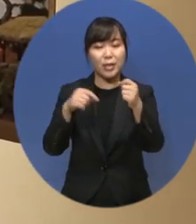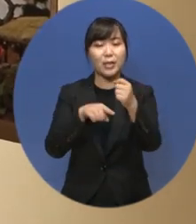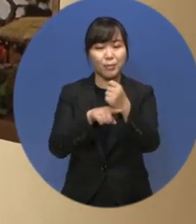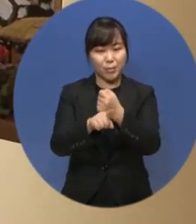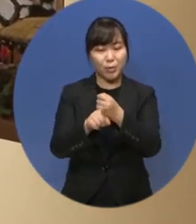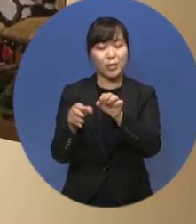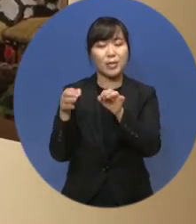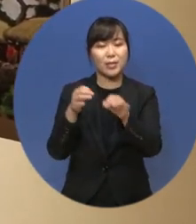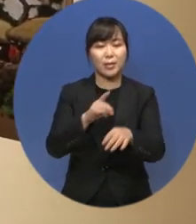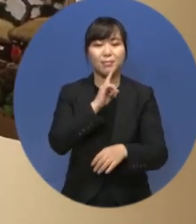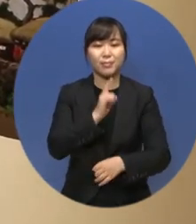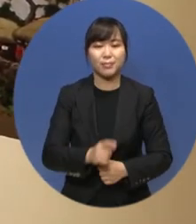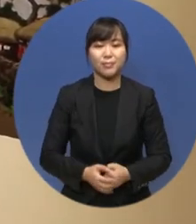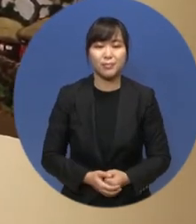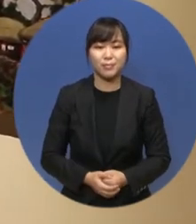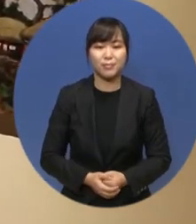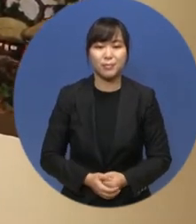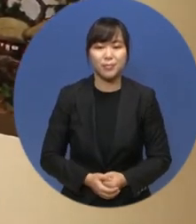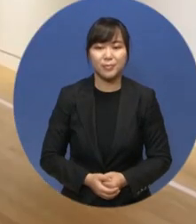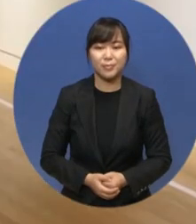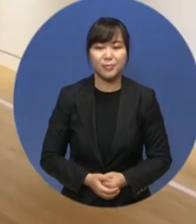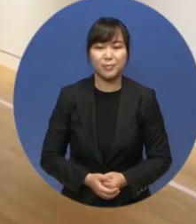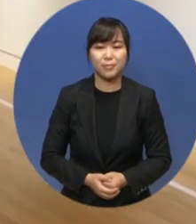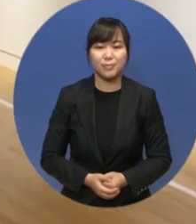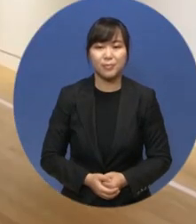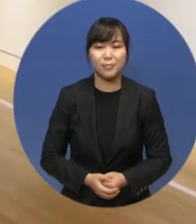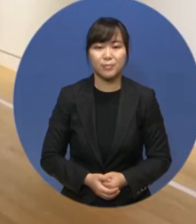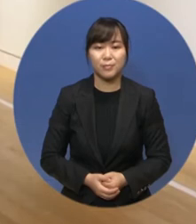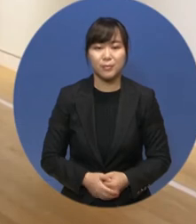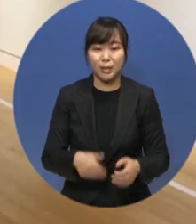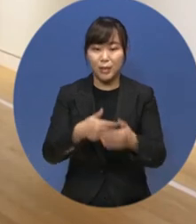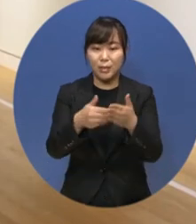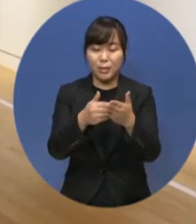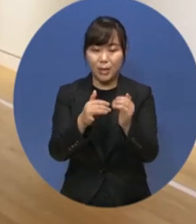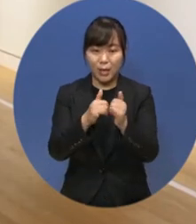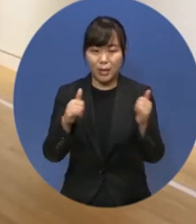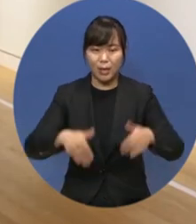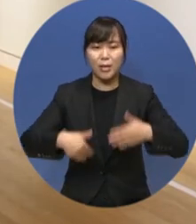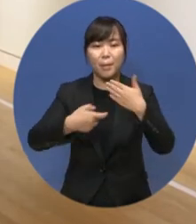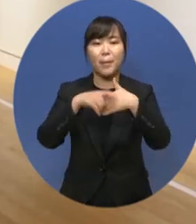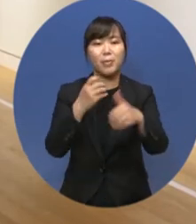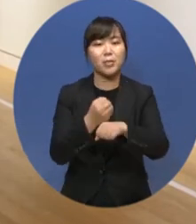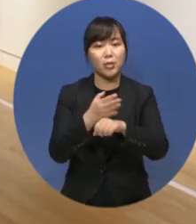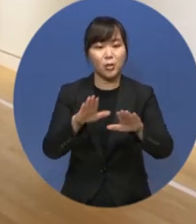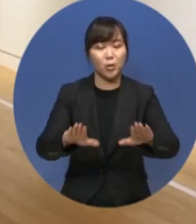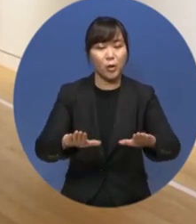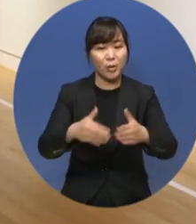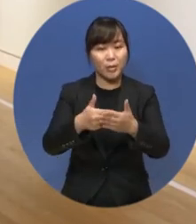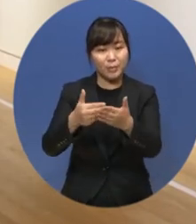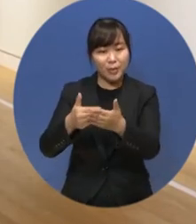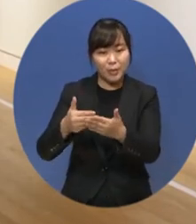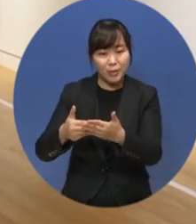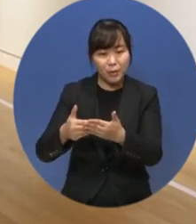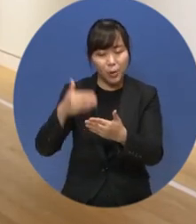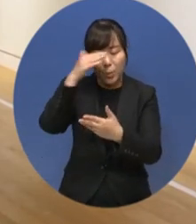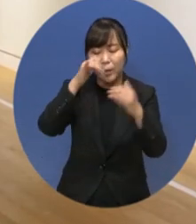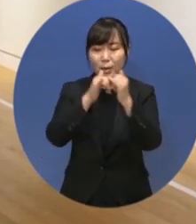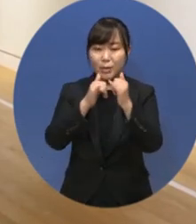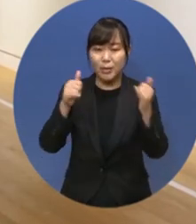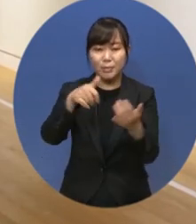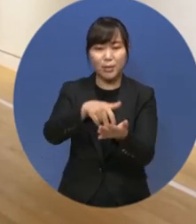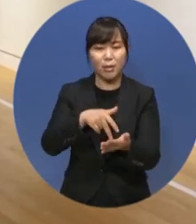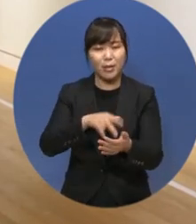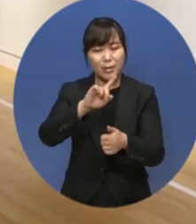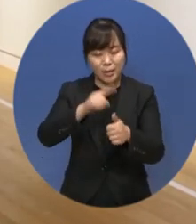뜻으로 기증했다고 말했습니다. 작가의 따뜻한 마음이 전해지는 이번 작품들은